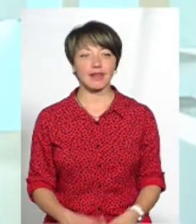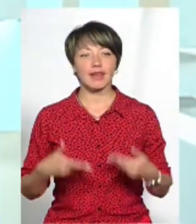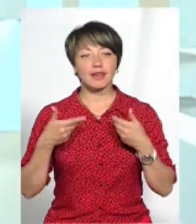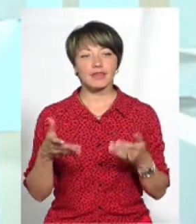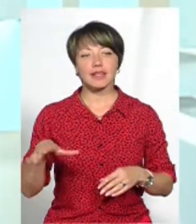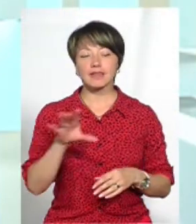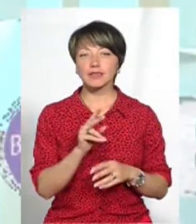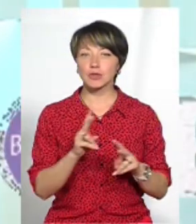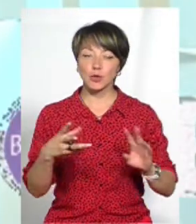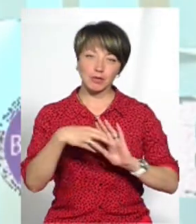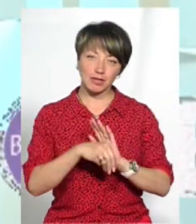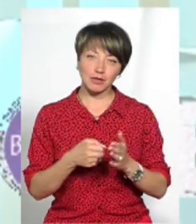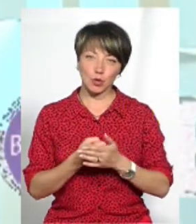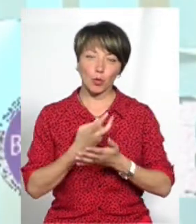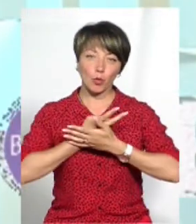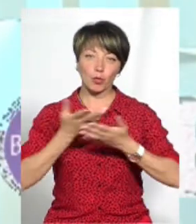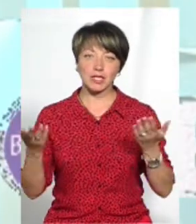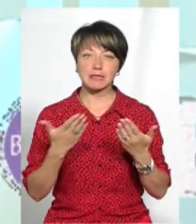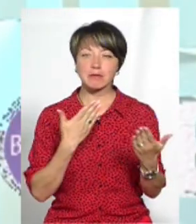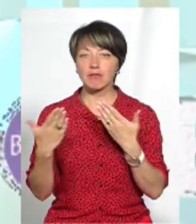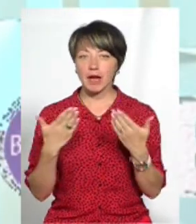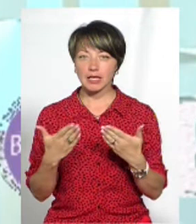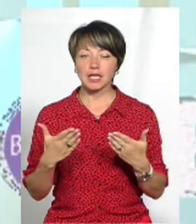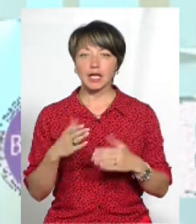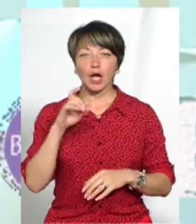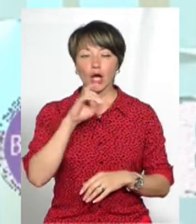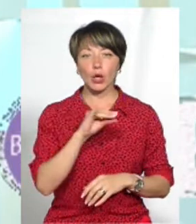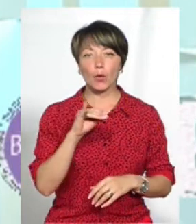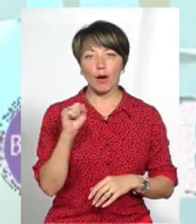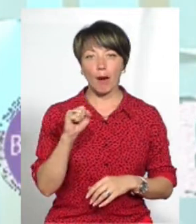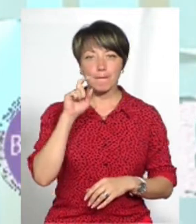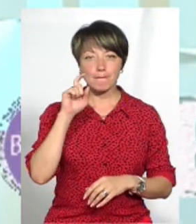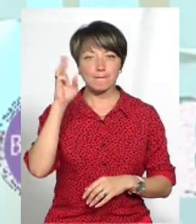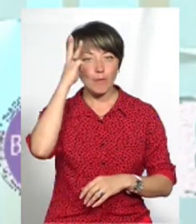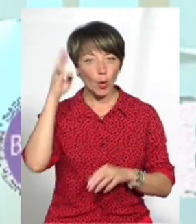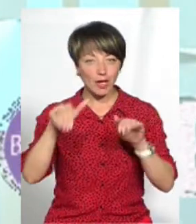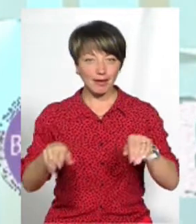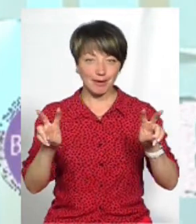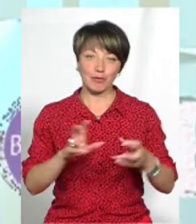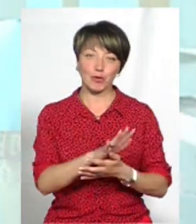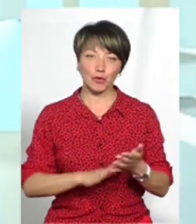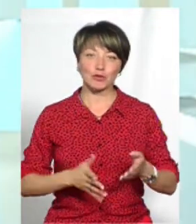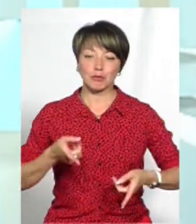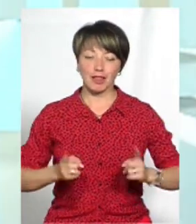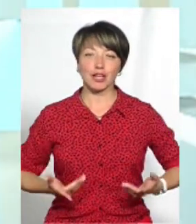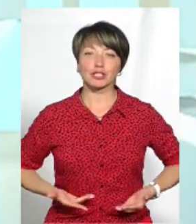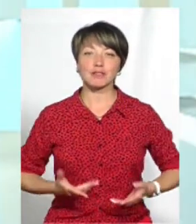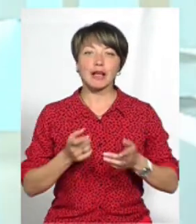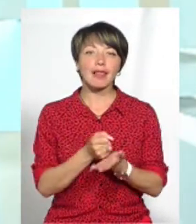Вітання всім, хто приєднався до публічних співбесід на ЮА «Поділля». Продовжуємо їх наживо із кандидатами